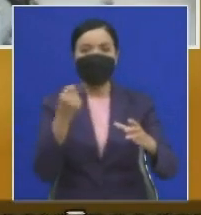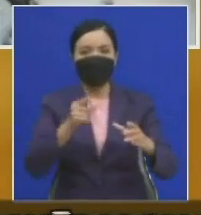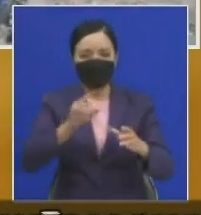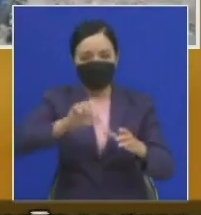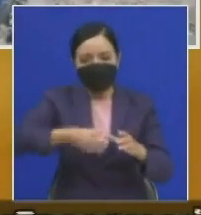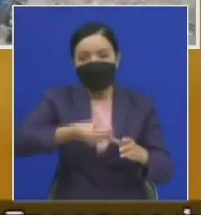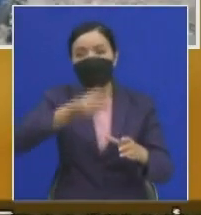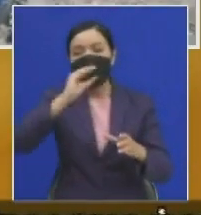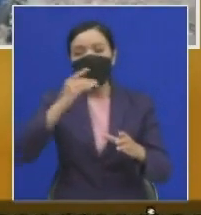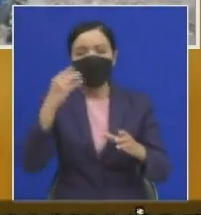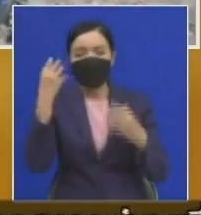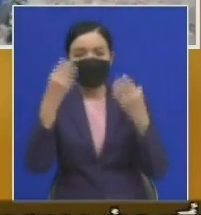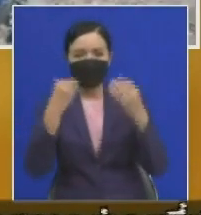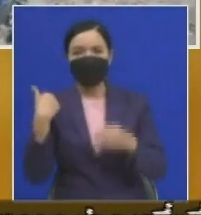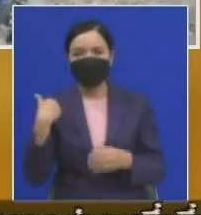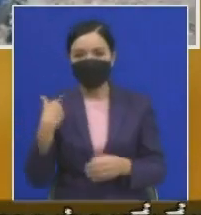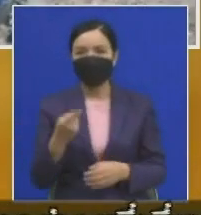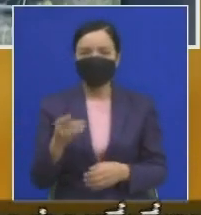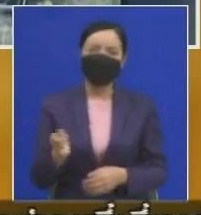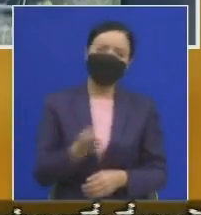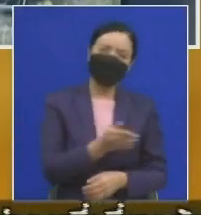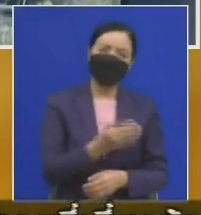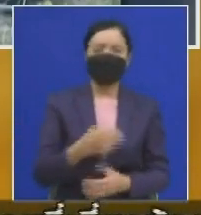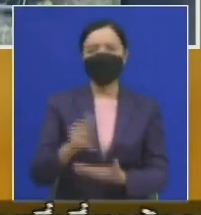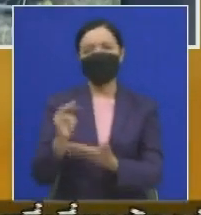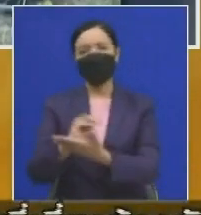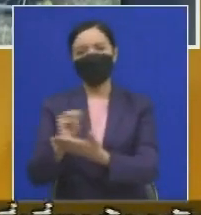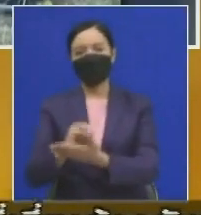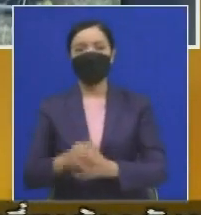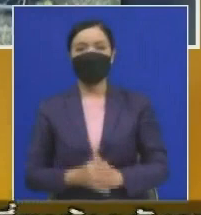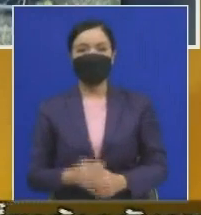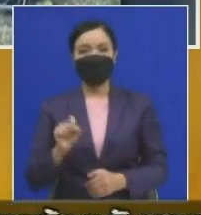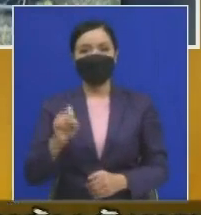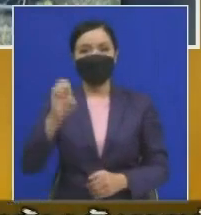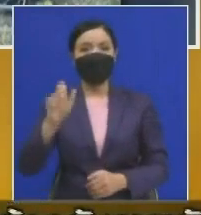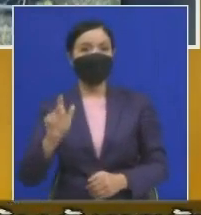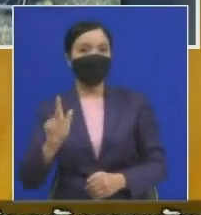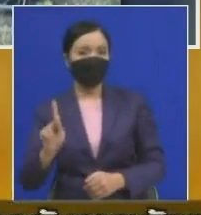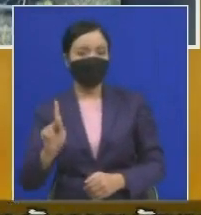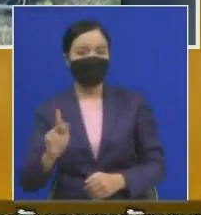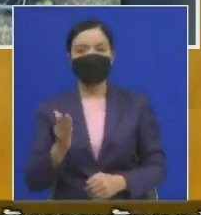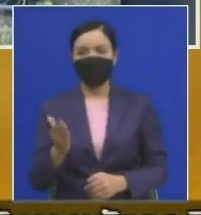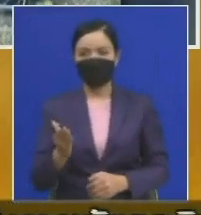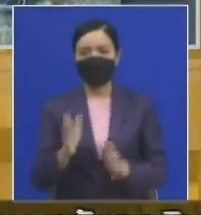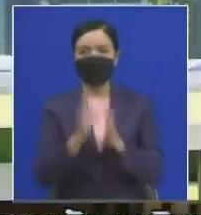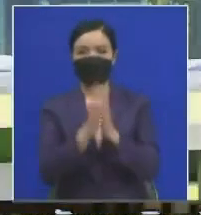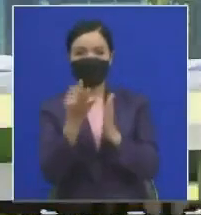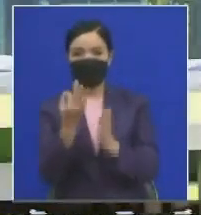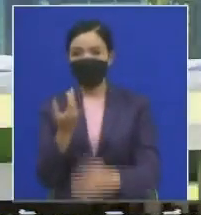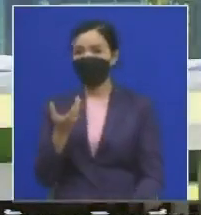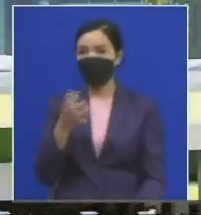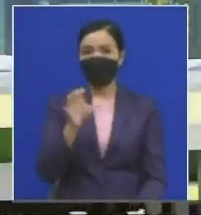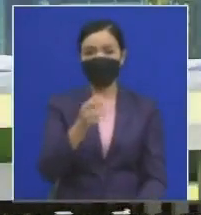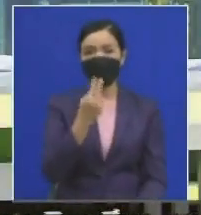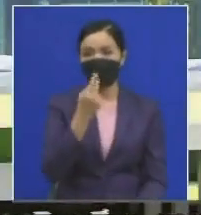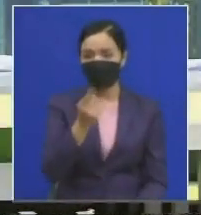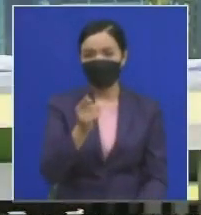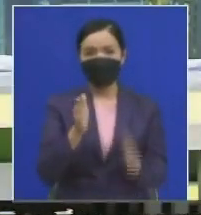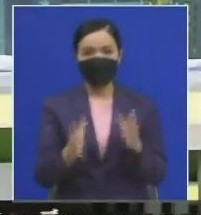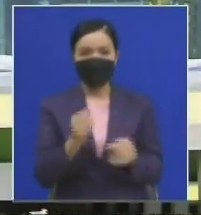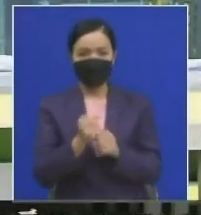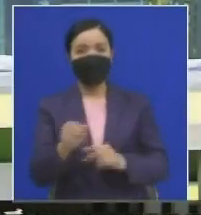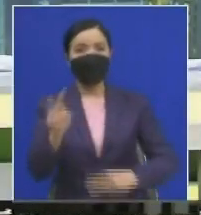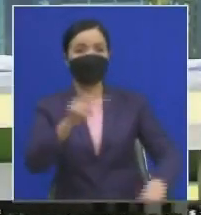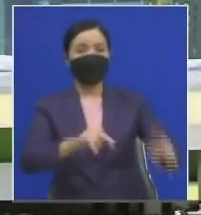แต่หาี้อีกข่าวึ อัี้เป็ข่าวของมูย์ที่ซื้บนาค้าเสียนลงใเฟสบุัวี้คือเราเหนเจาที่